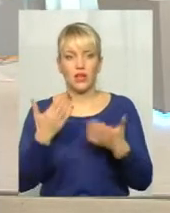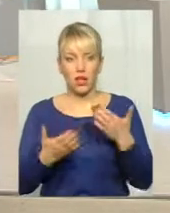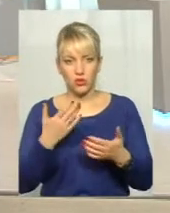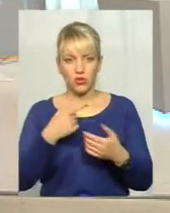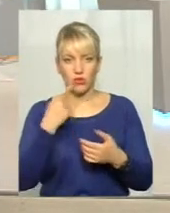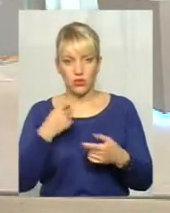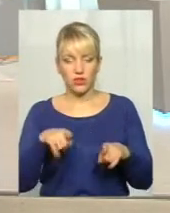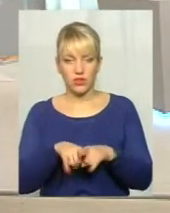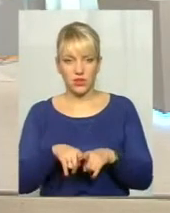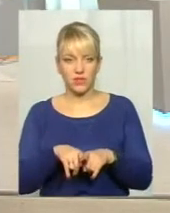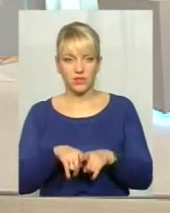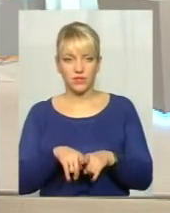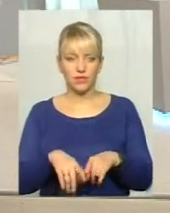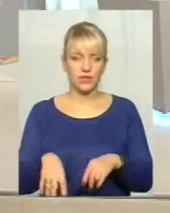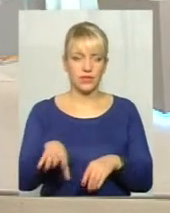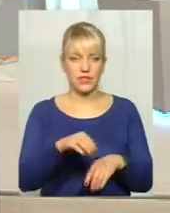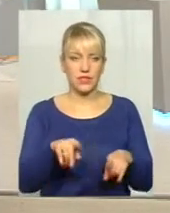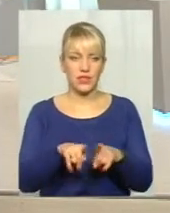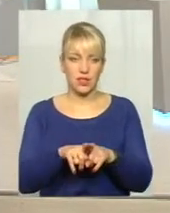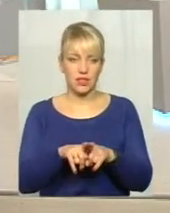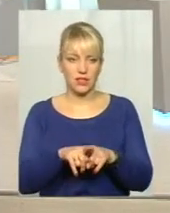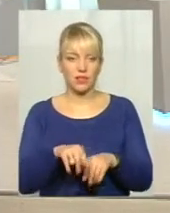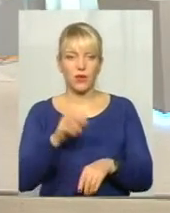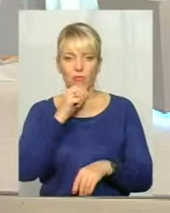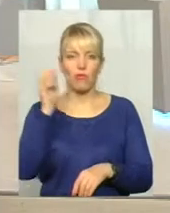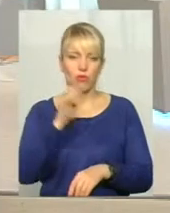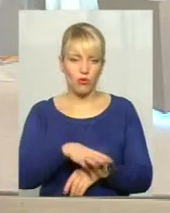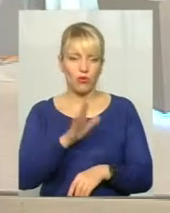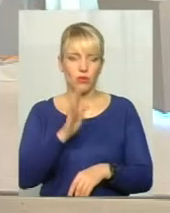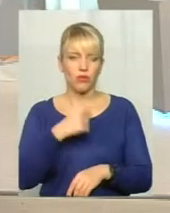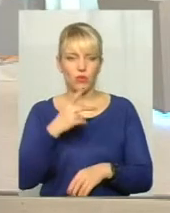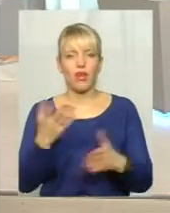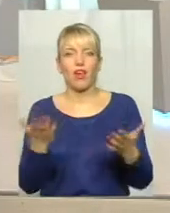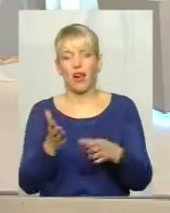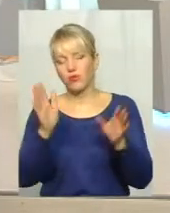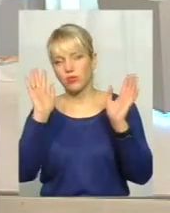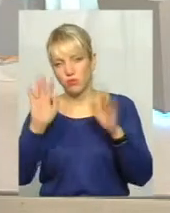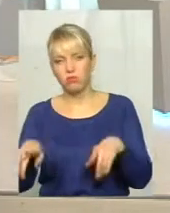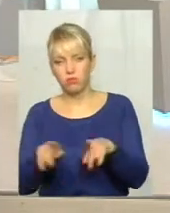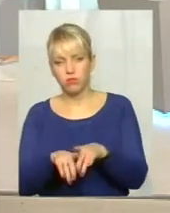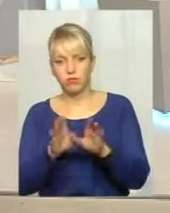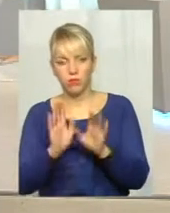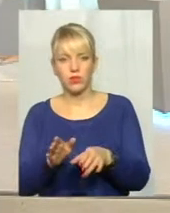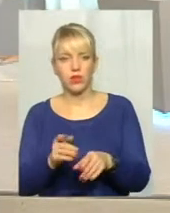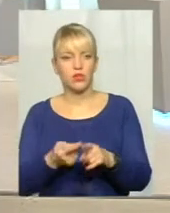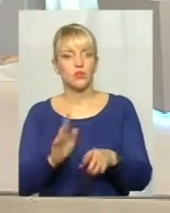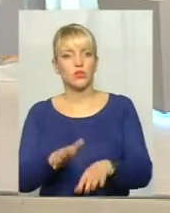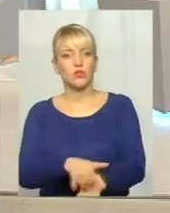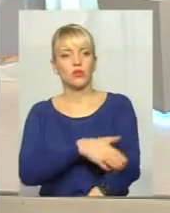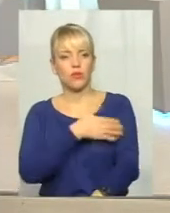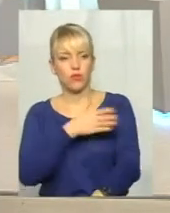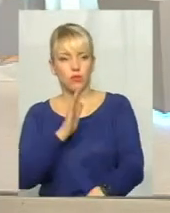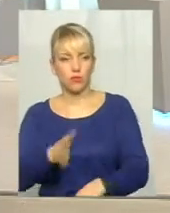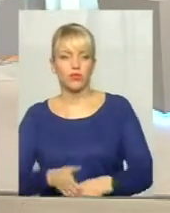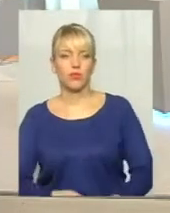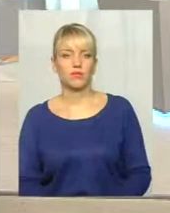так, все так. Плюнемо і будемо казати, та якось воно буде, то напевне, що буде дуже довго йти. То будемо